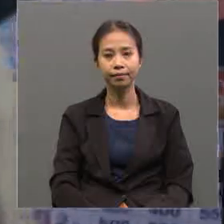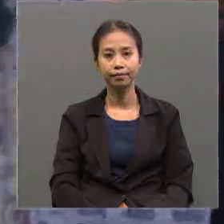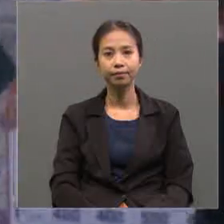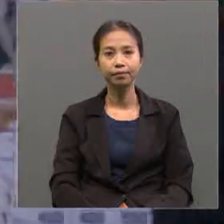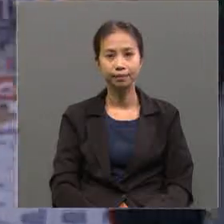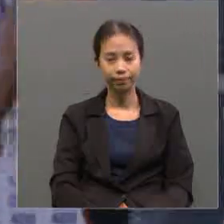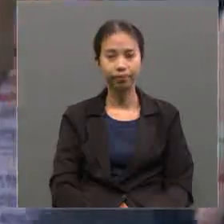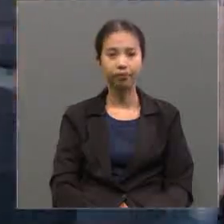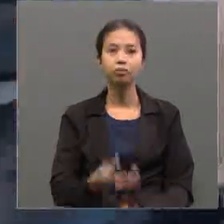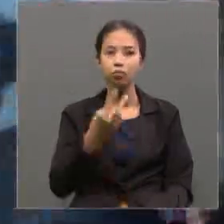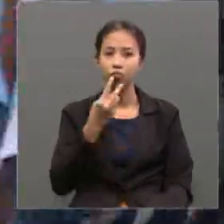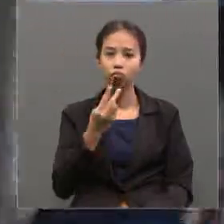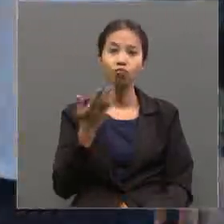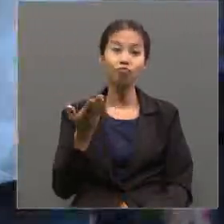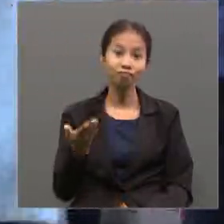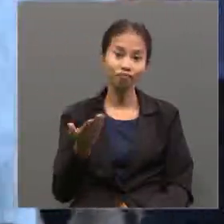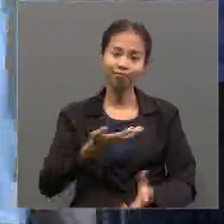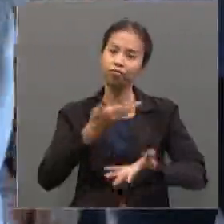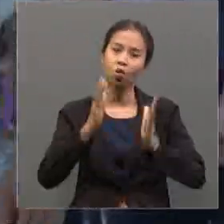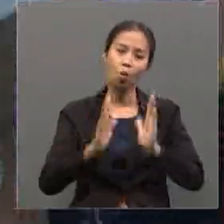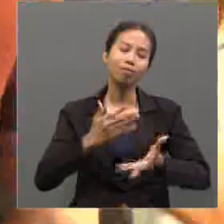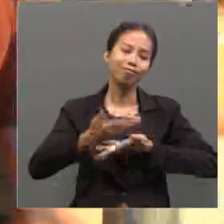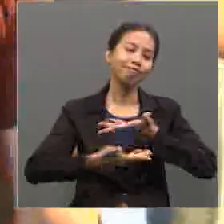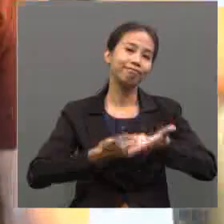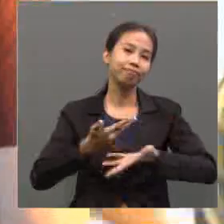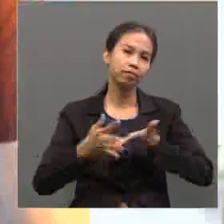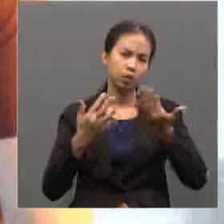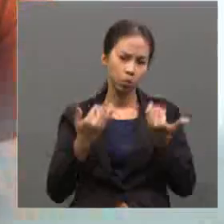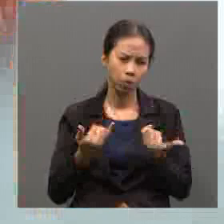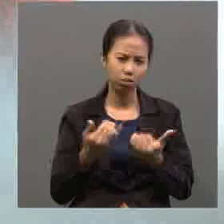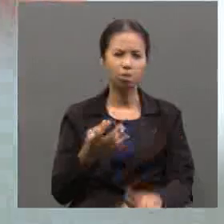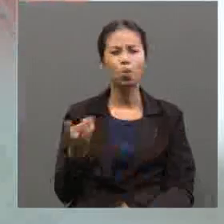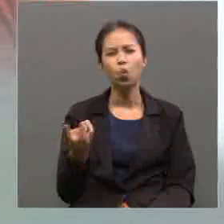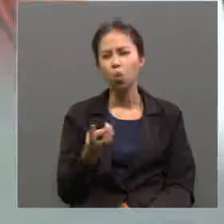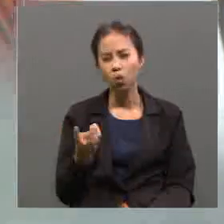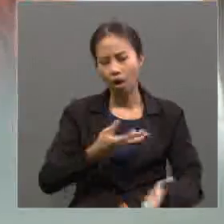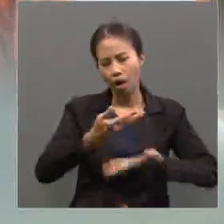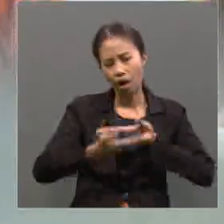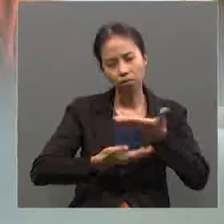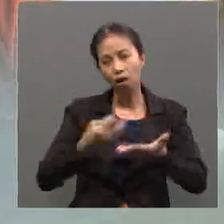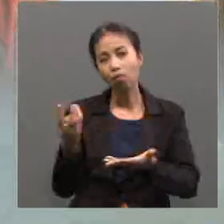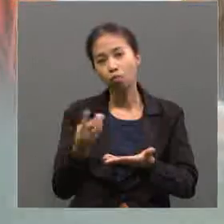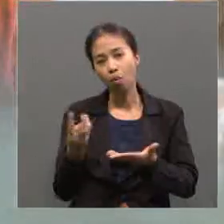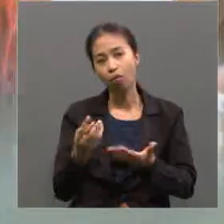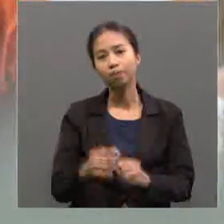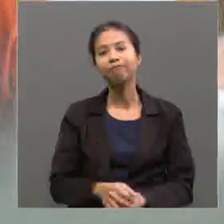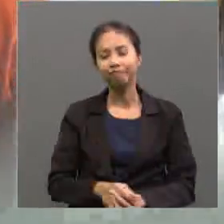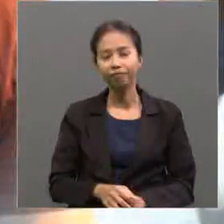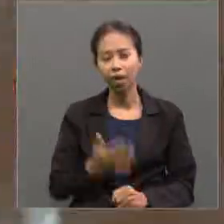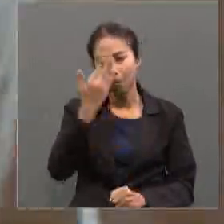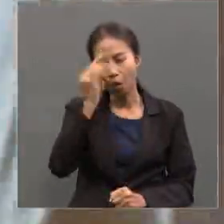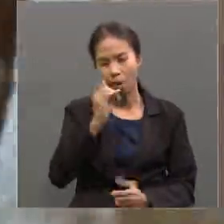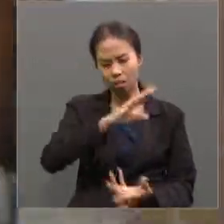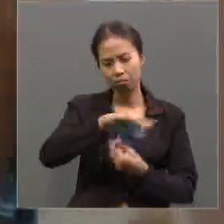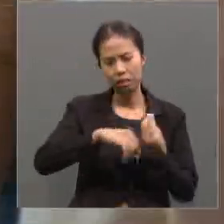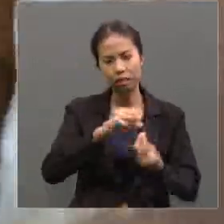คุณผู้ชมพาไปดูบรรยากาศการค้าขายนักท่องเที่ยวบ้างนะคะเขาบอกว่าเบาบางลงด้วยสภาวะเศรษฐกิจค่ะผู้ประกอบการส่วนใหญ่ก็หวังว่านโยบาย